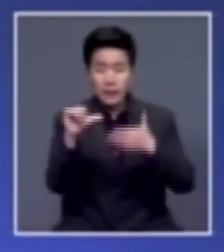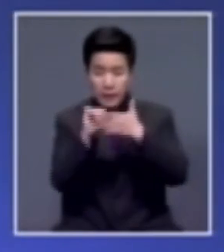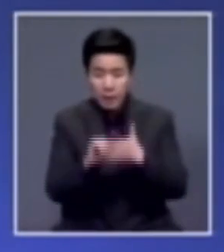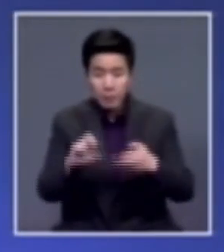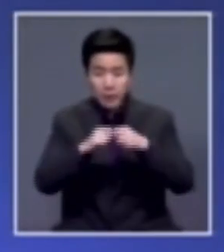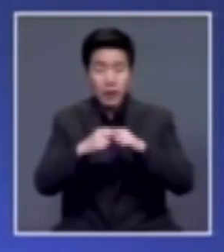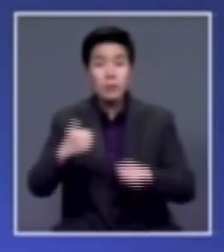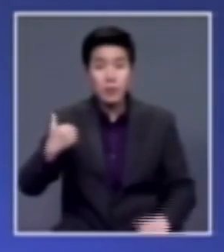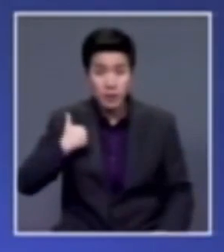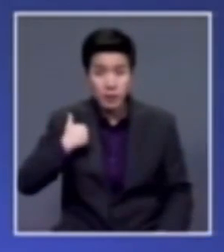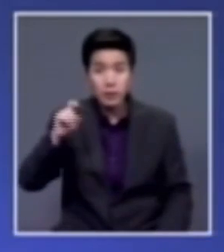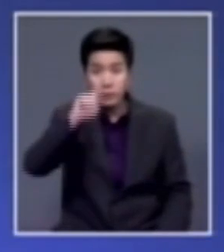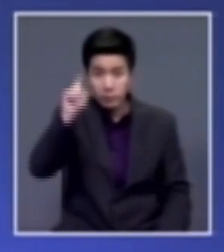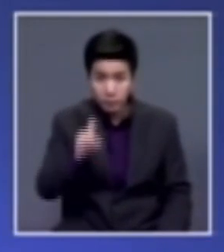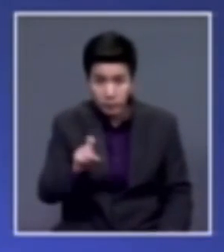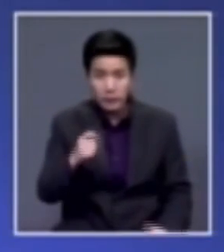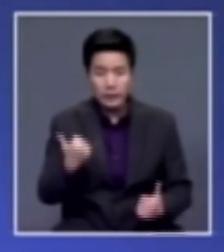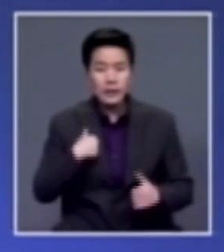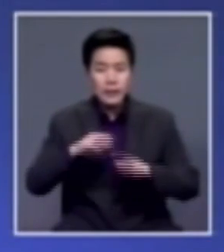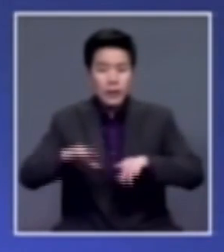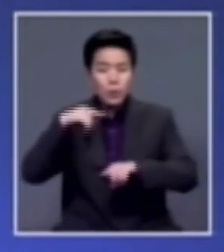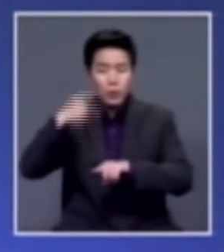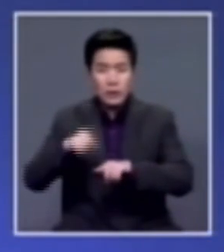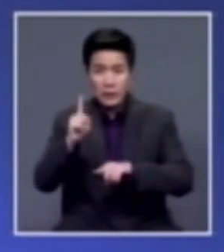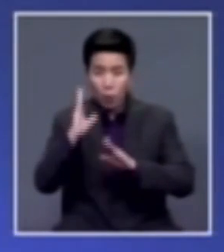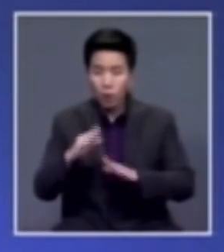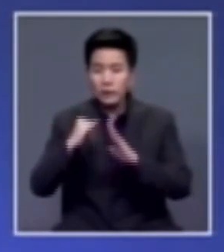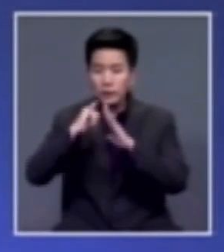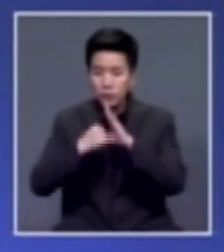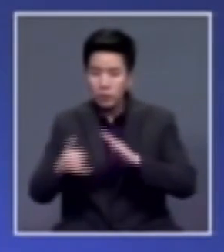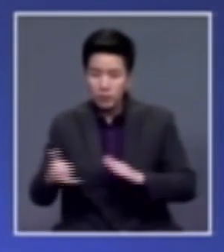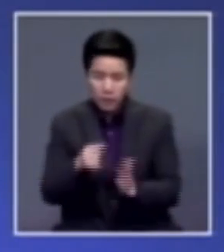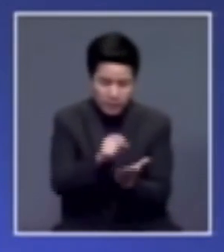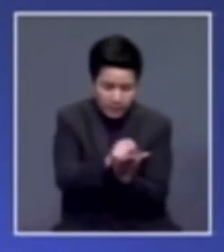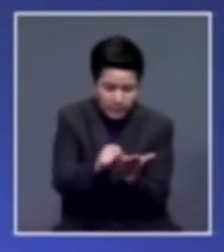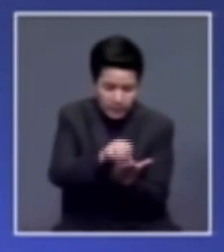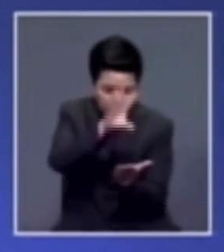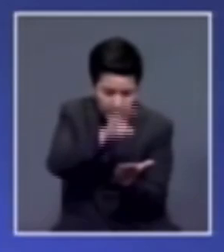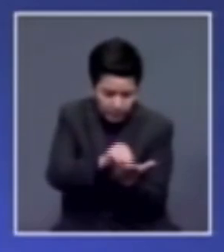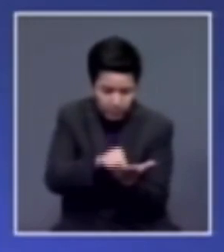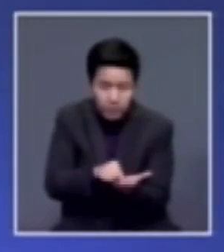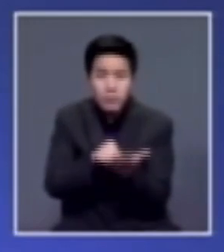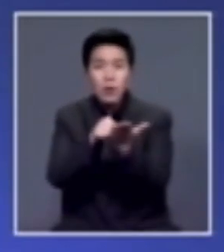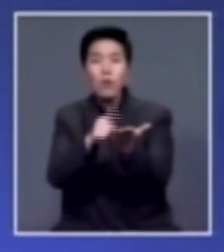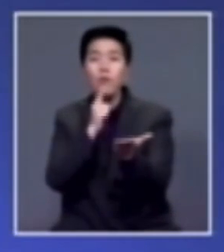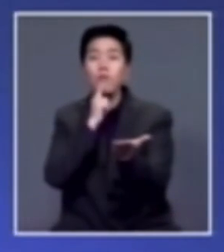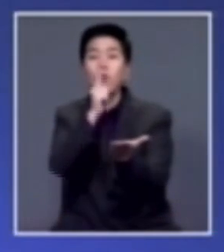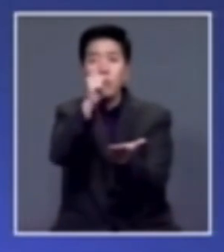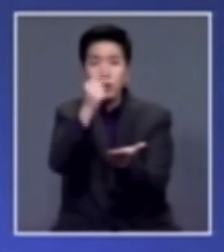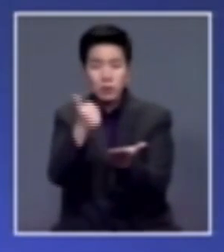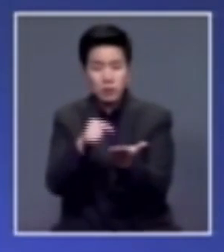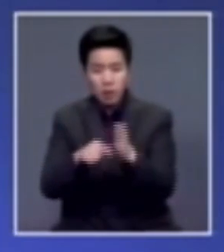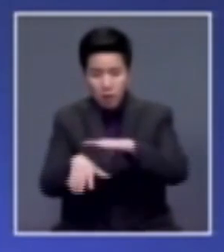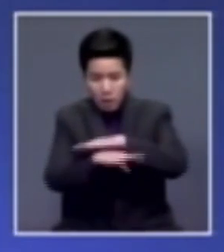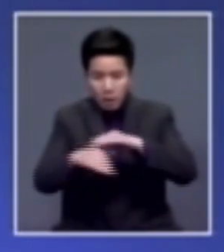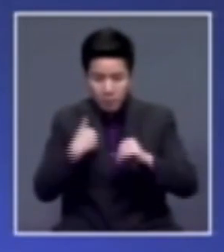าวันนี้แม้เด็กผู้หญิงคนหนึ่งที่มาจากต่างจังหวัดก็สามารถที่จะกรอกข้อความเพื่อจะร้องเรียนและเมื่อมีหลักฐานก็จะนำไ